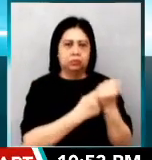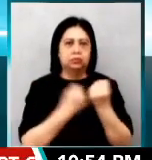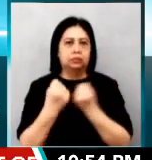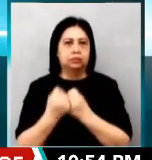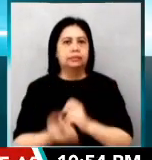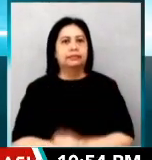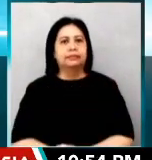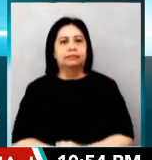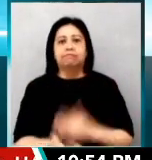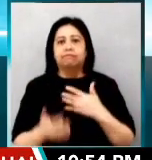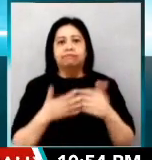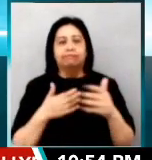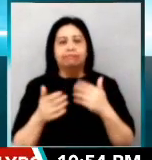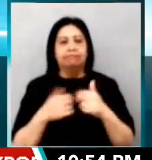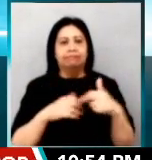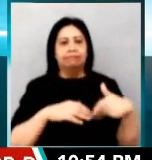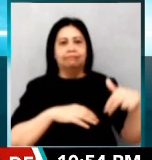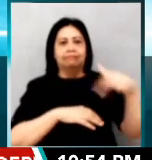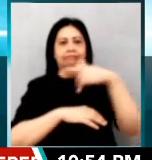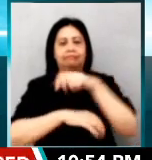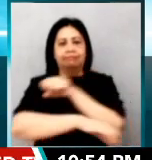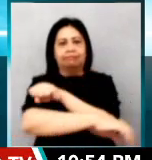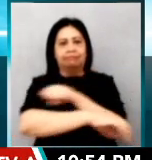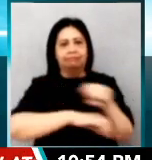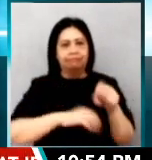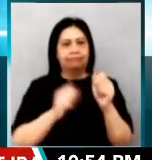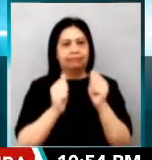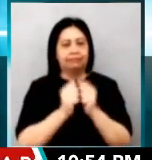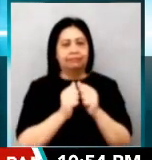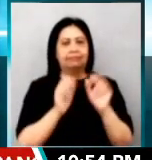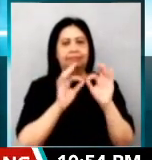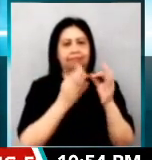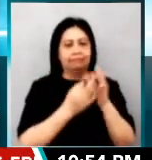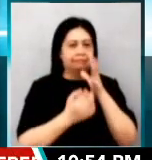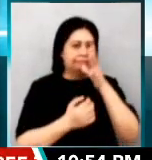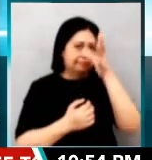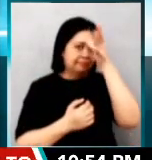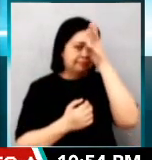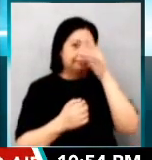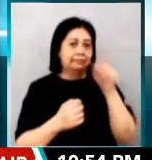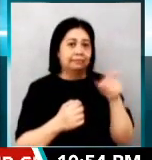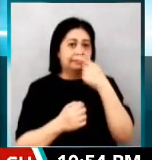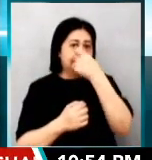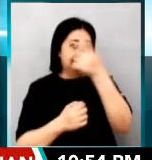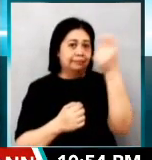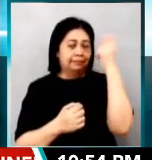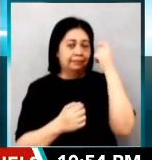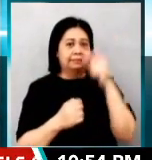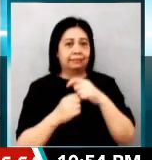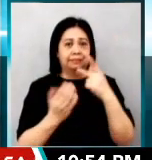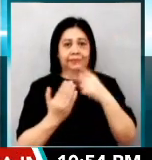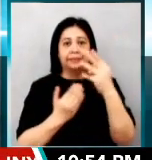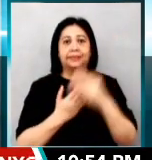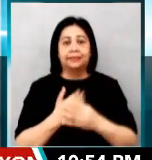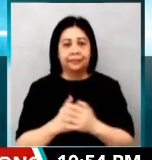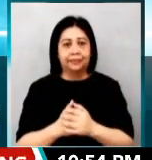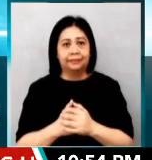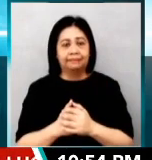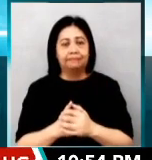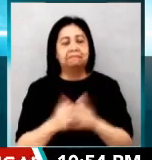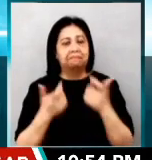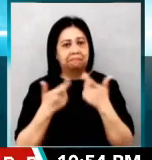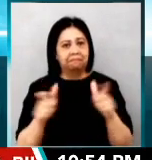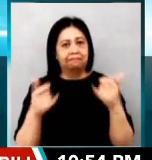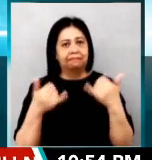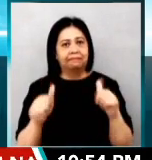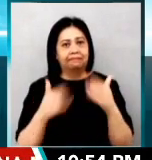sila makakaakyat sa entablado kasama ang kanilang mga magulang sa kanilang graduation ceremony. Malaki pa rin daw ang